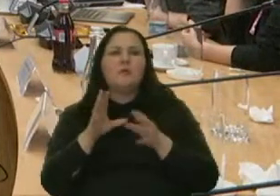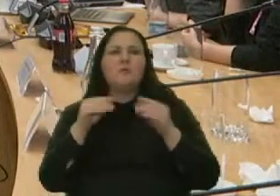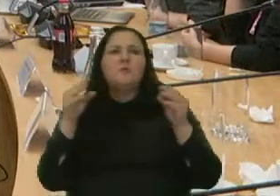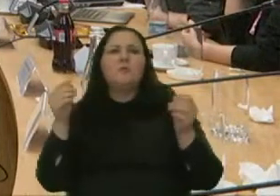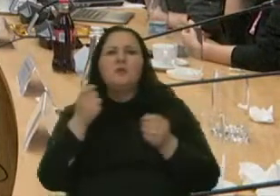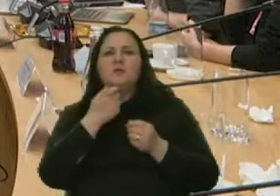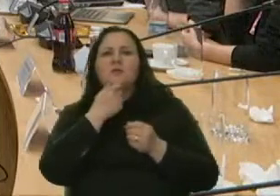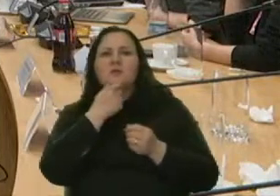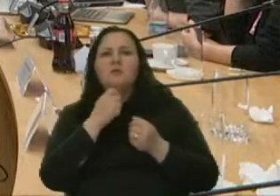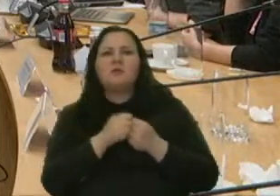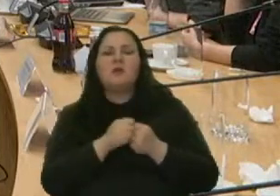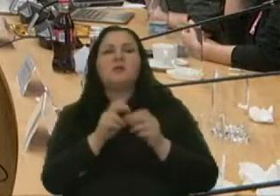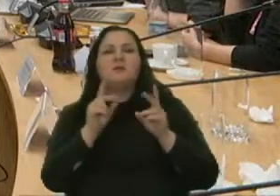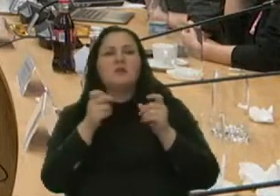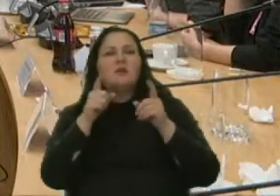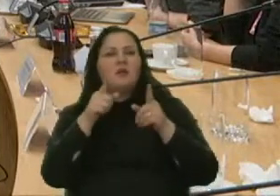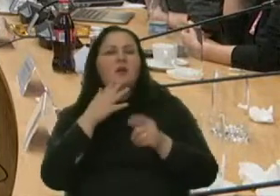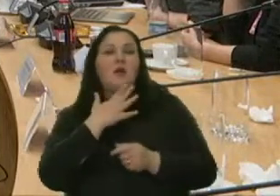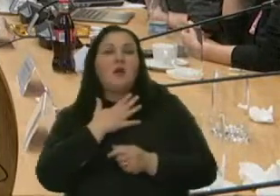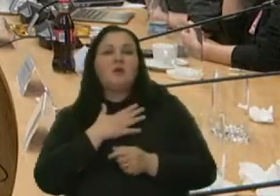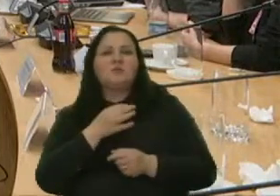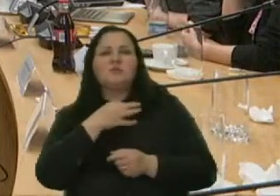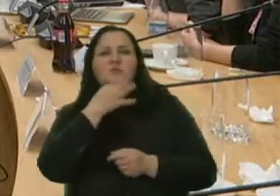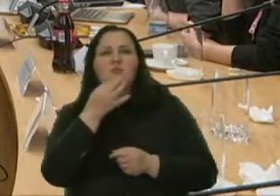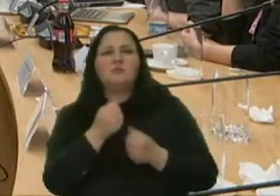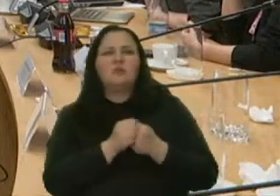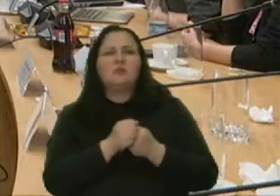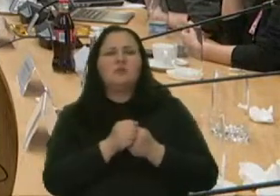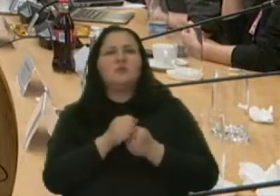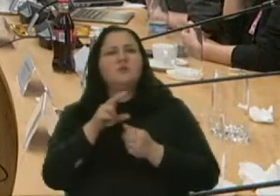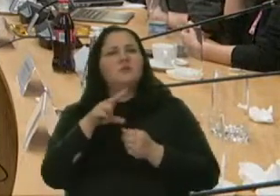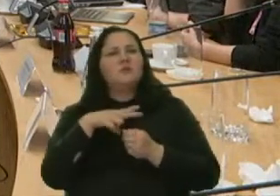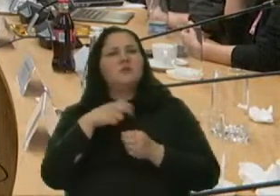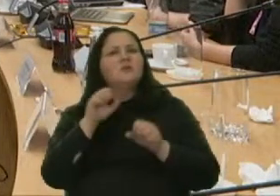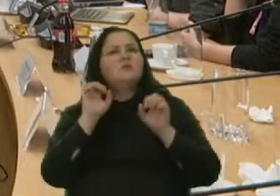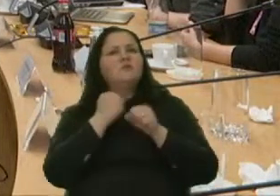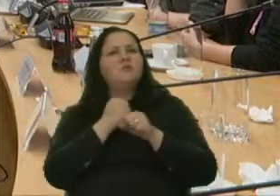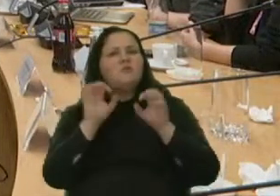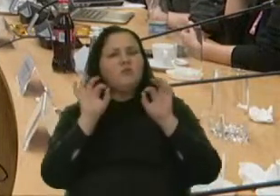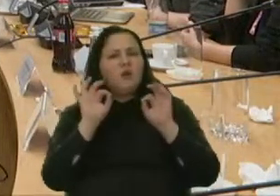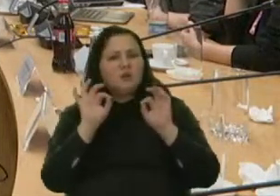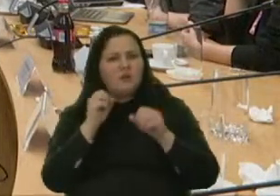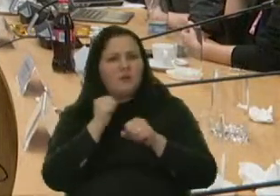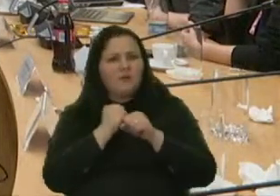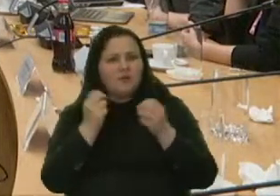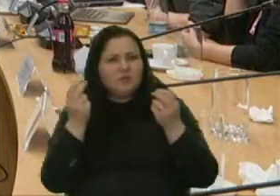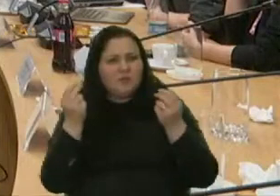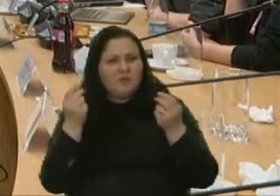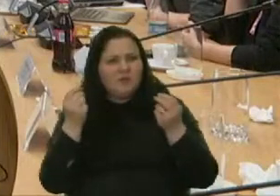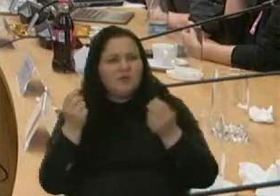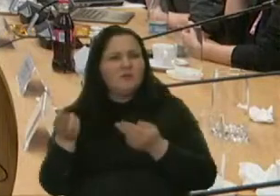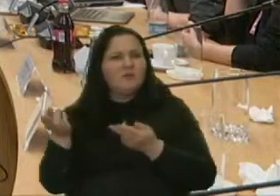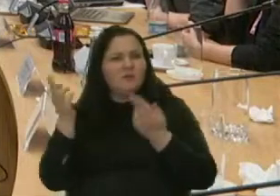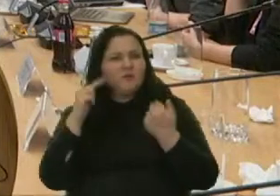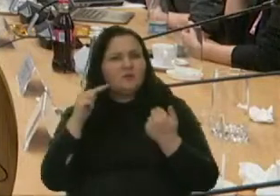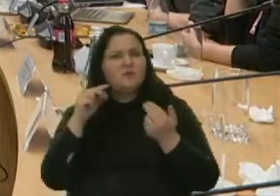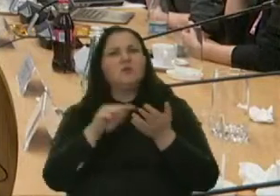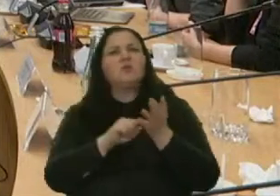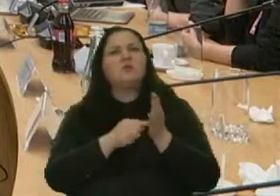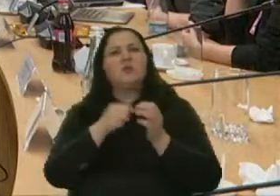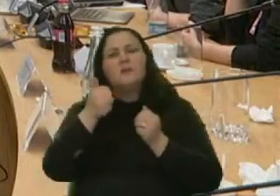Din păcate Deci asta am vrut să subliniem Este super bine dacă facem finanțări cum revenind la la punctul